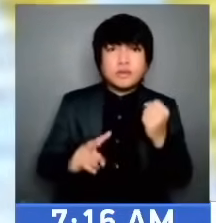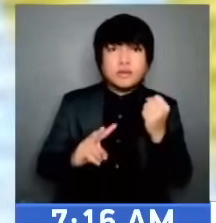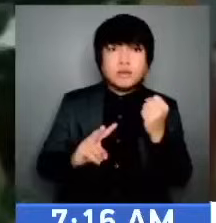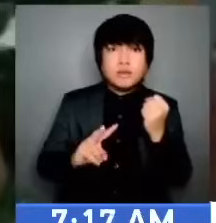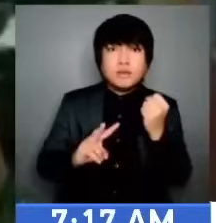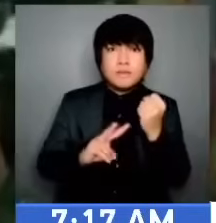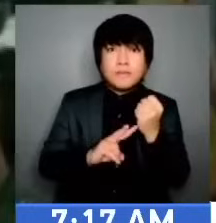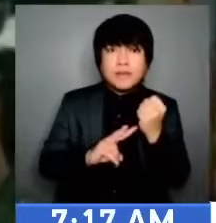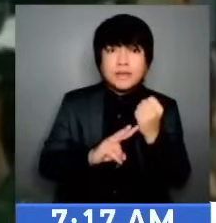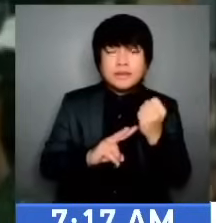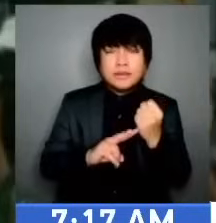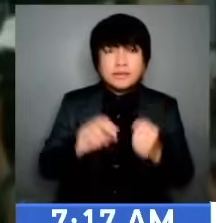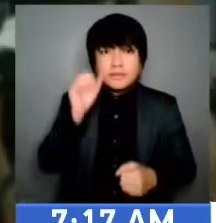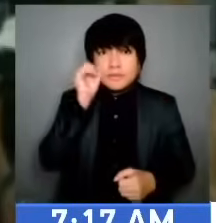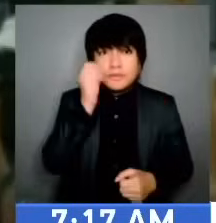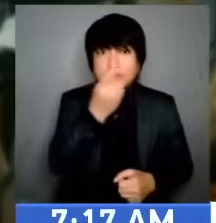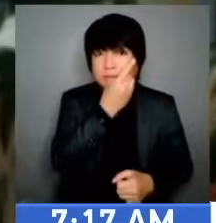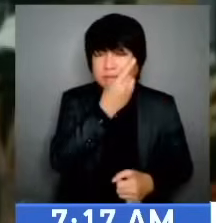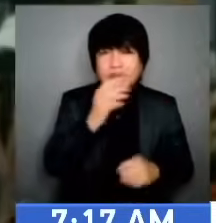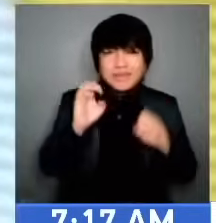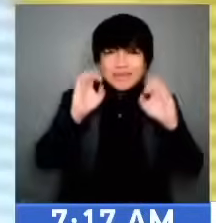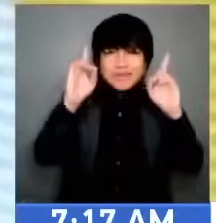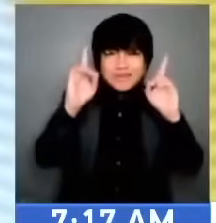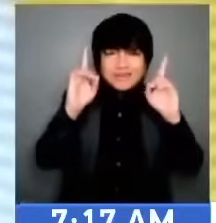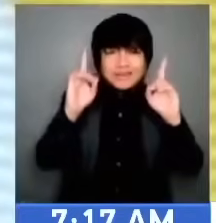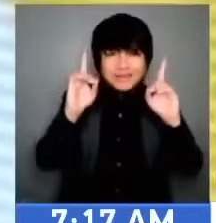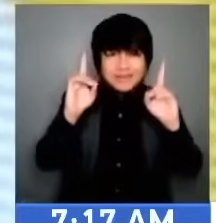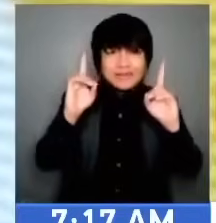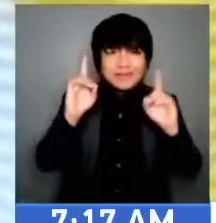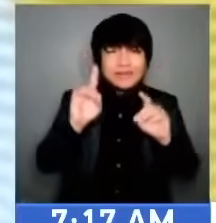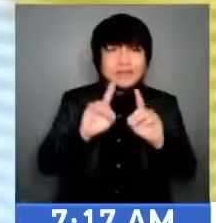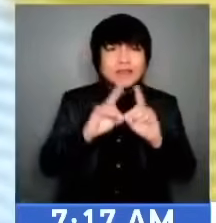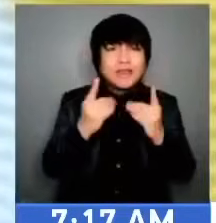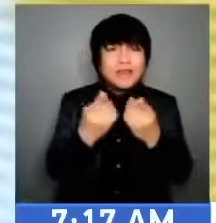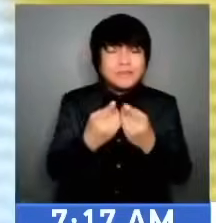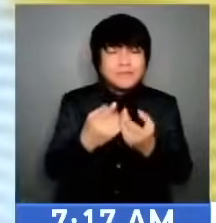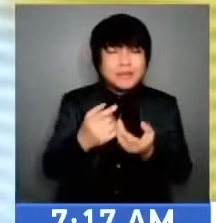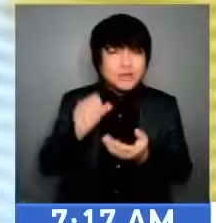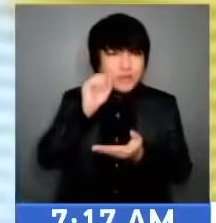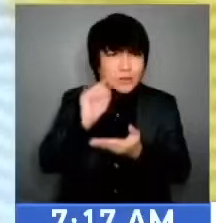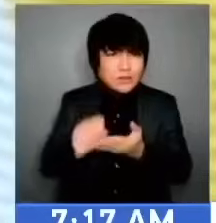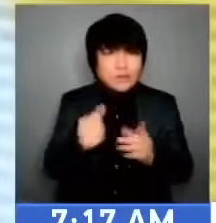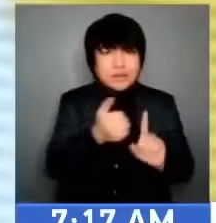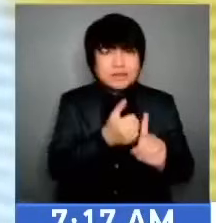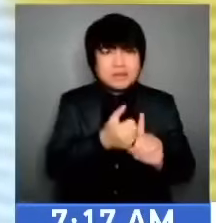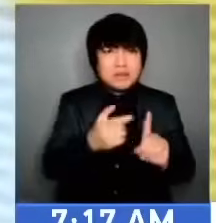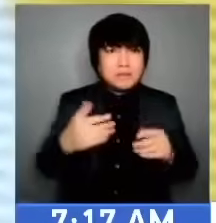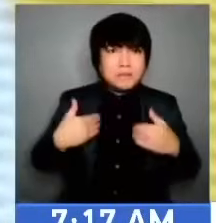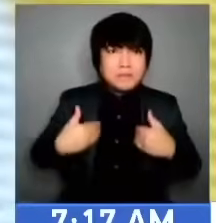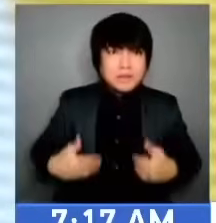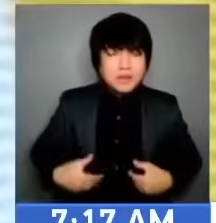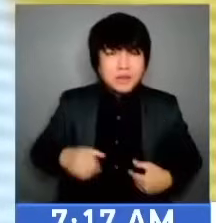Secretary Sara Duterte sa mga guro. Whether it be physical, sexual,